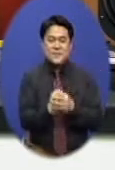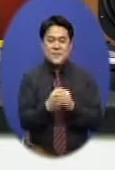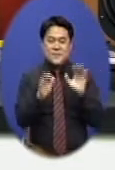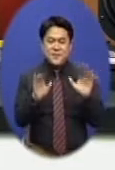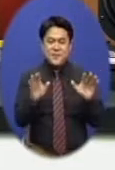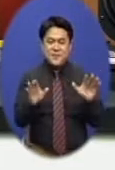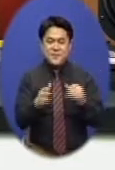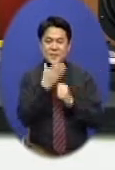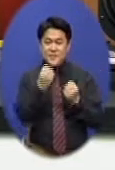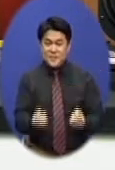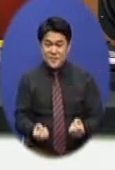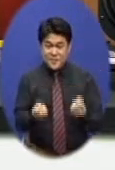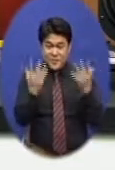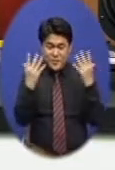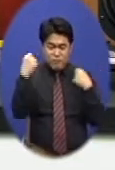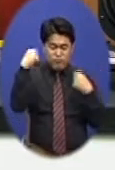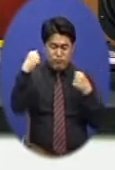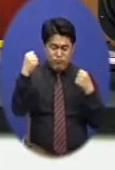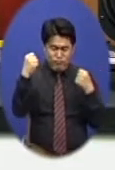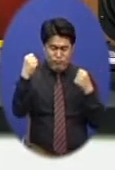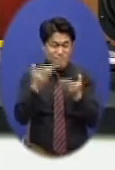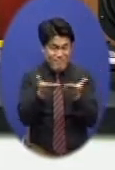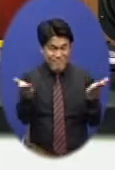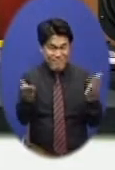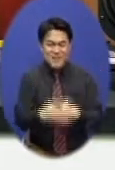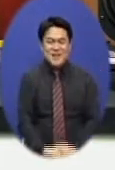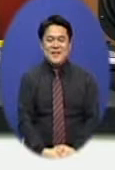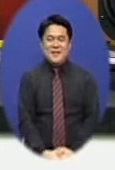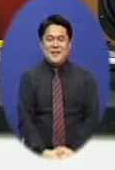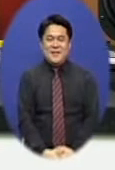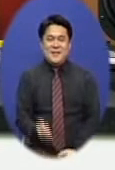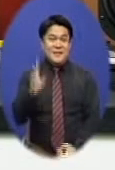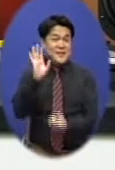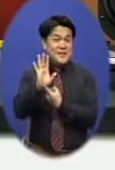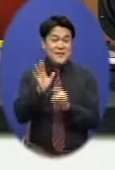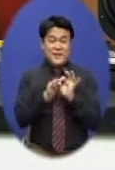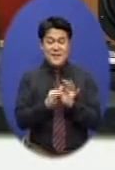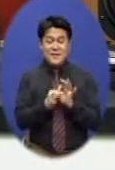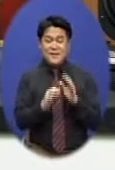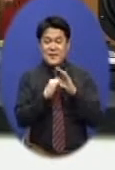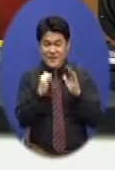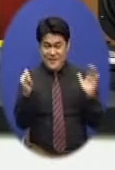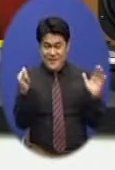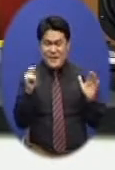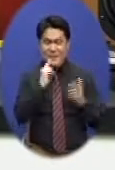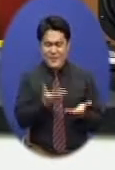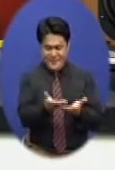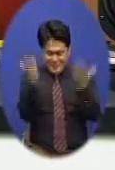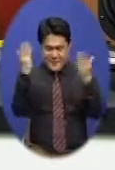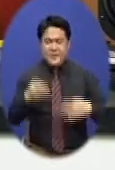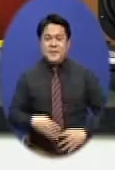오늘 축하의 좋은 무대를 함께 갖췄습니다. 네, 네. 방송을 통해서 가족 여러분에게 한